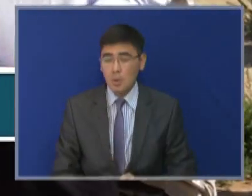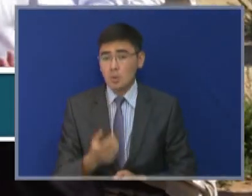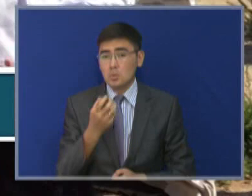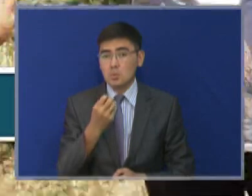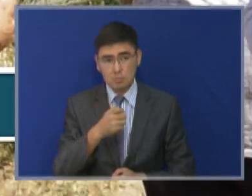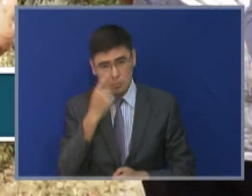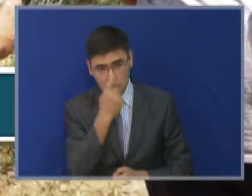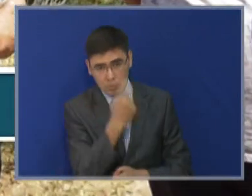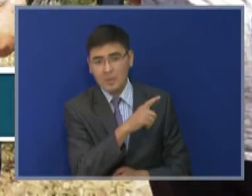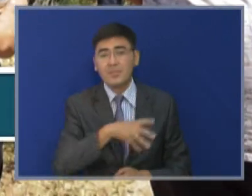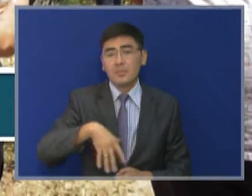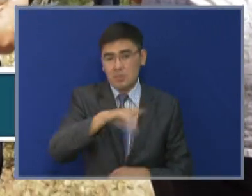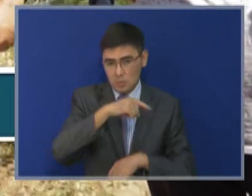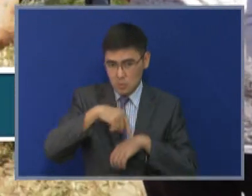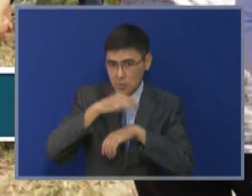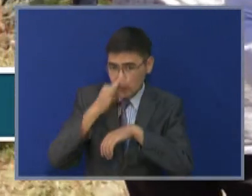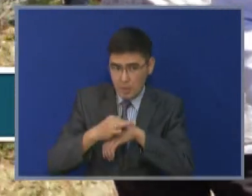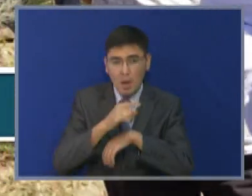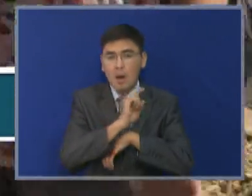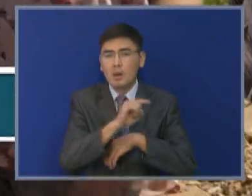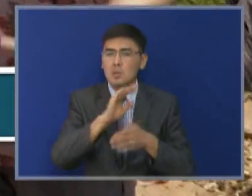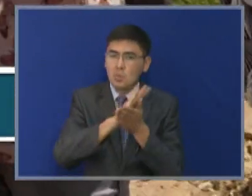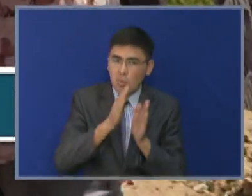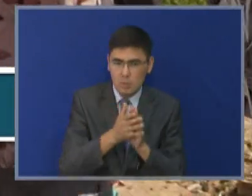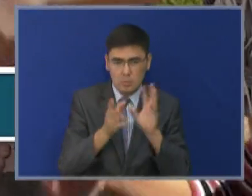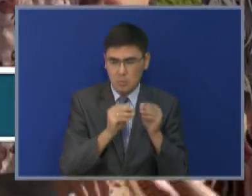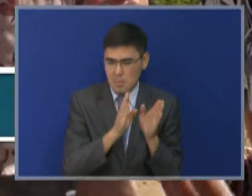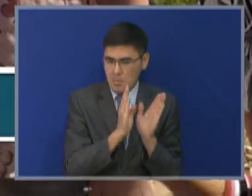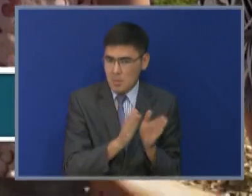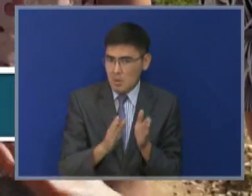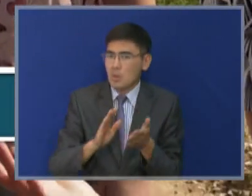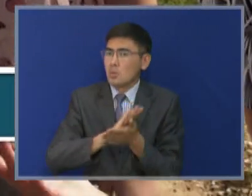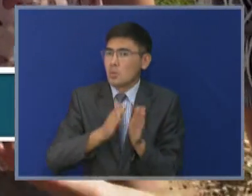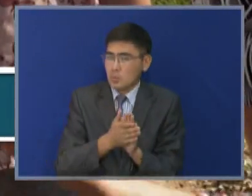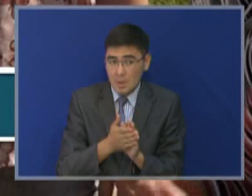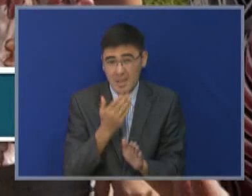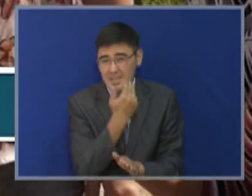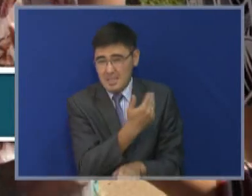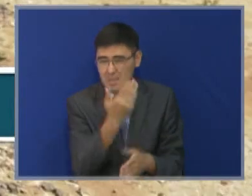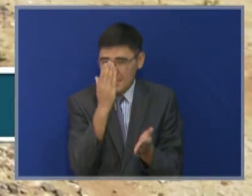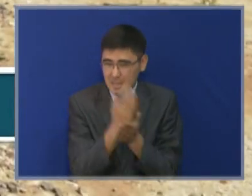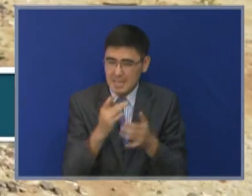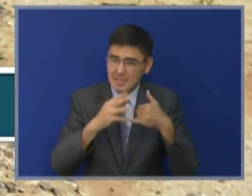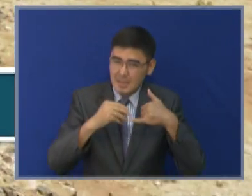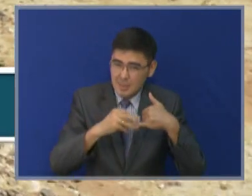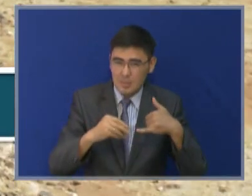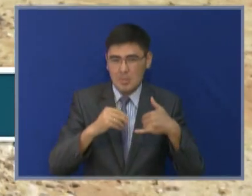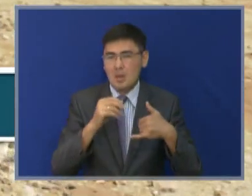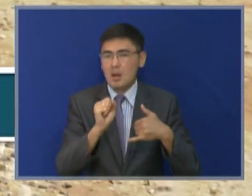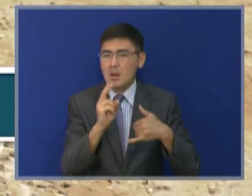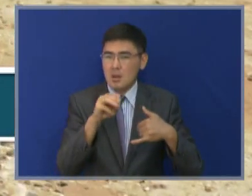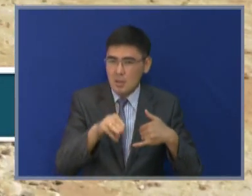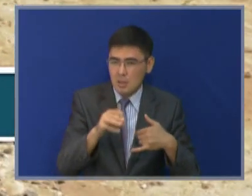керектігін еске салды. Яғни олар құжаттарын реттеулері тиіс. Тұрғындардың қолында жер телімдерінің мемлекеттік актісі, қоқыс